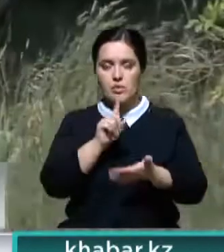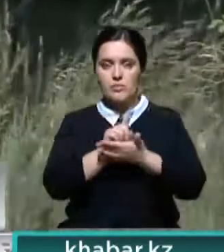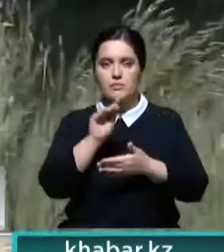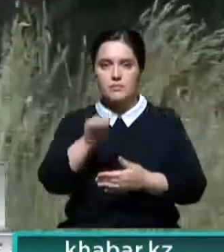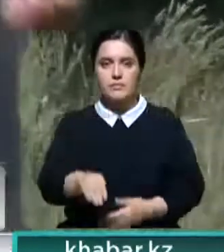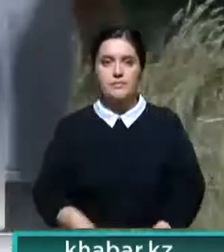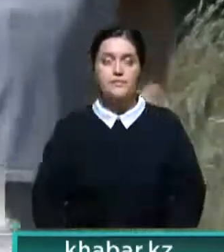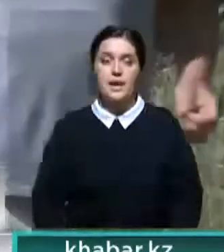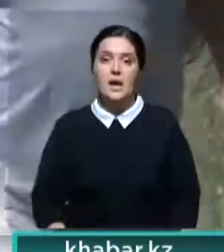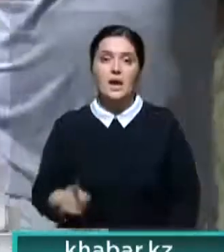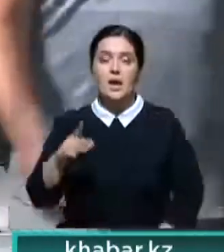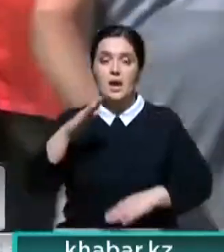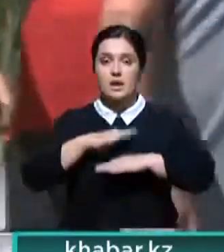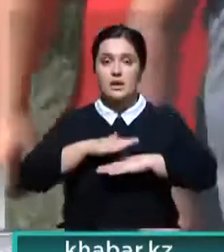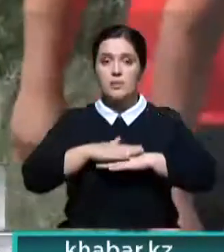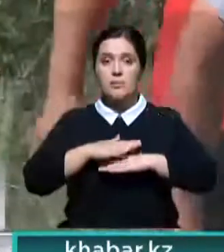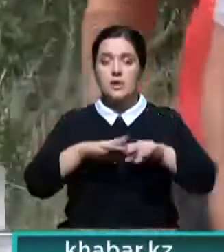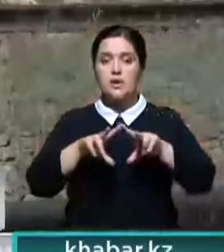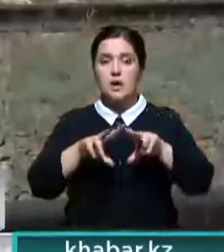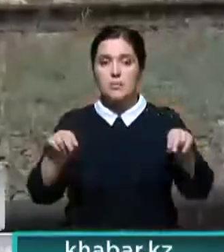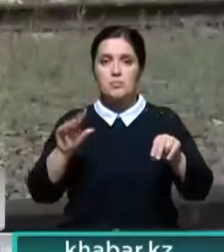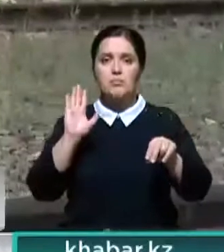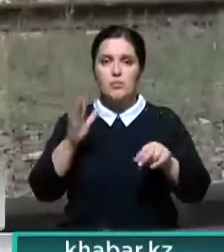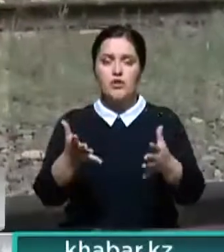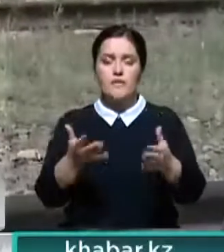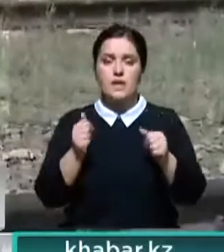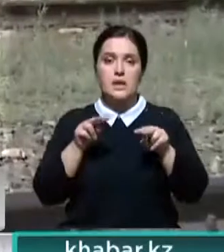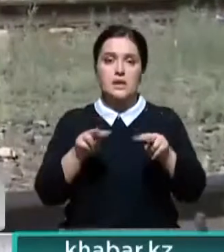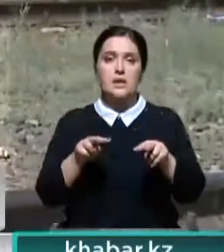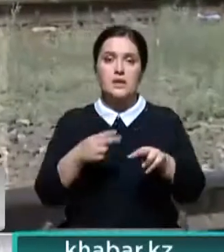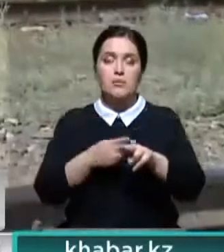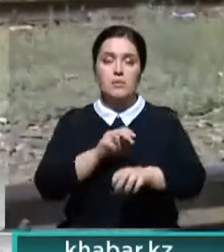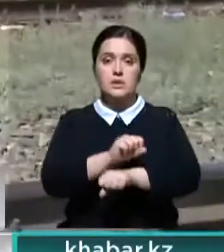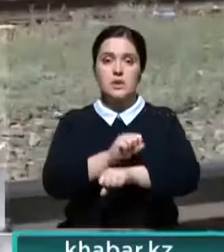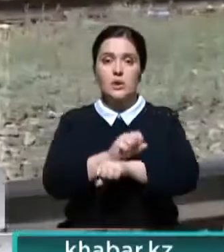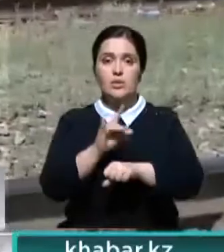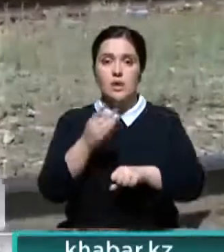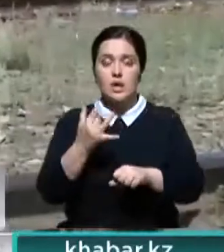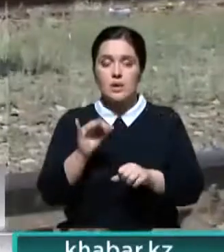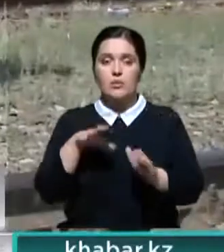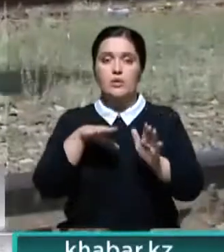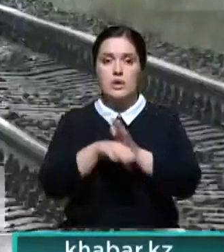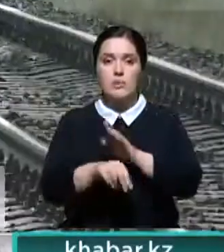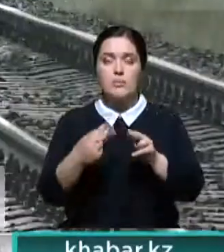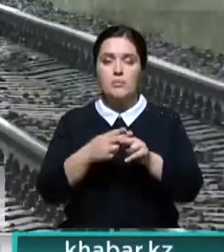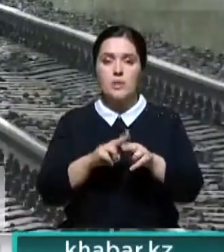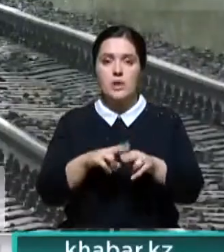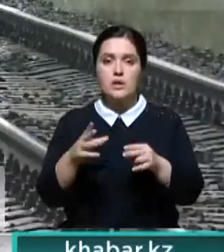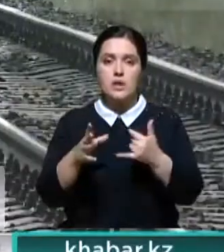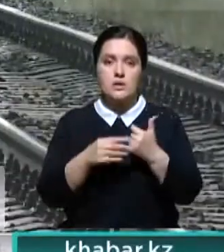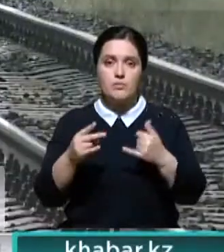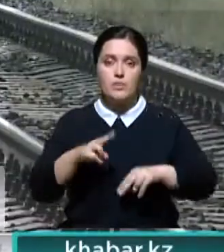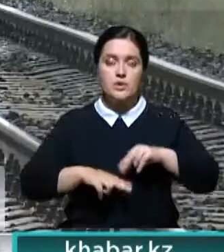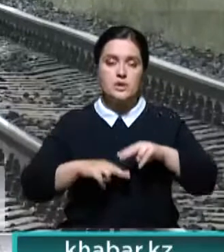органов. Представители акимата, в свою очередь, обещают взять вопрос на контроль. Станция Курайли будет включена в список участков, которые требуют